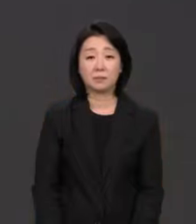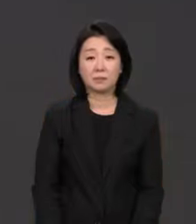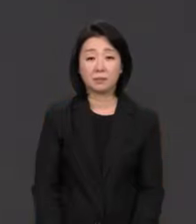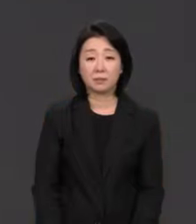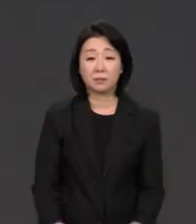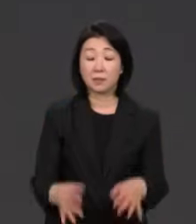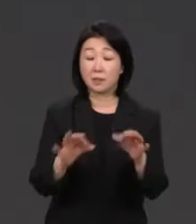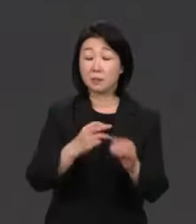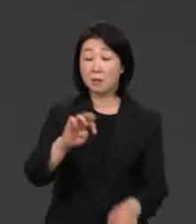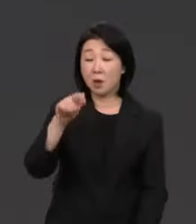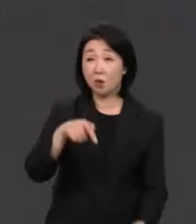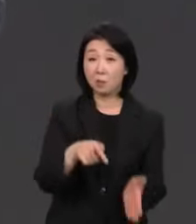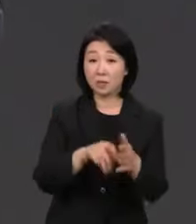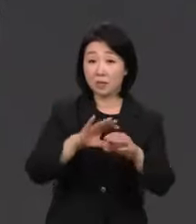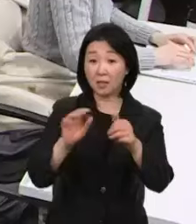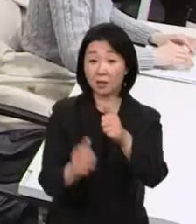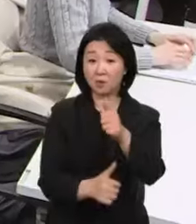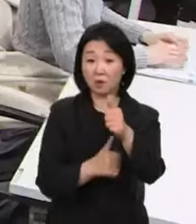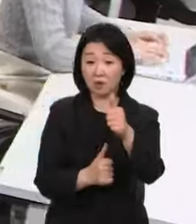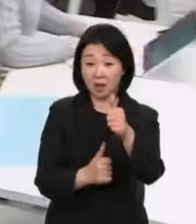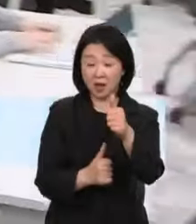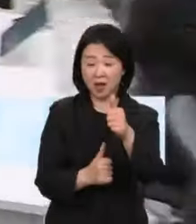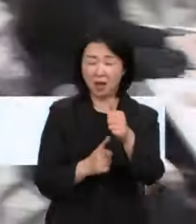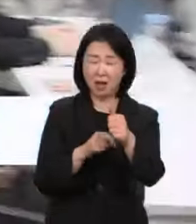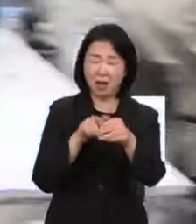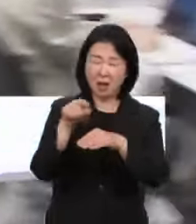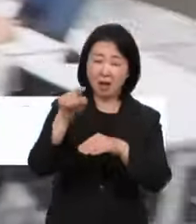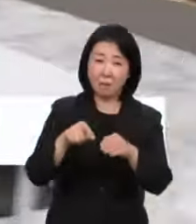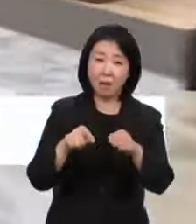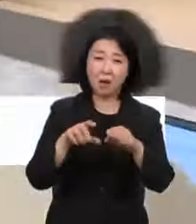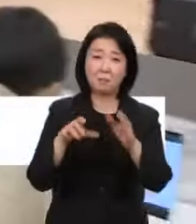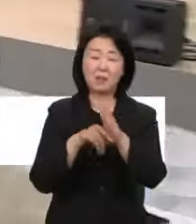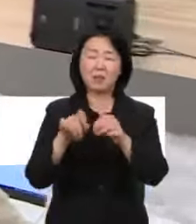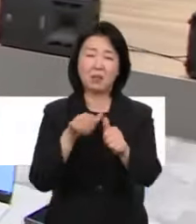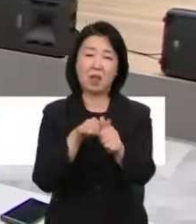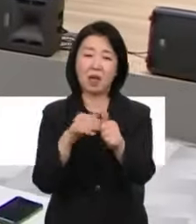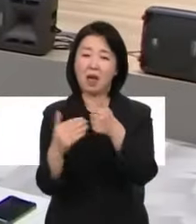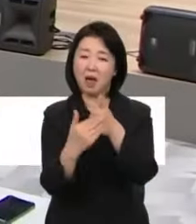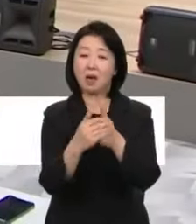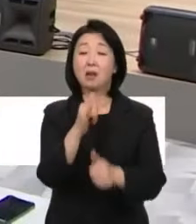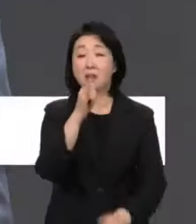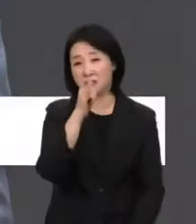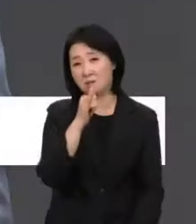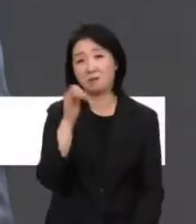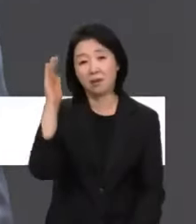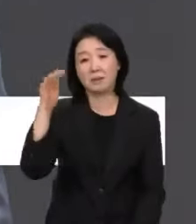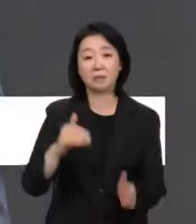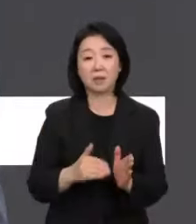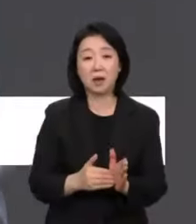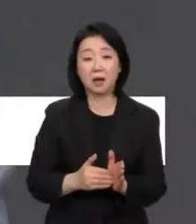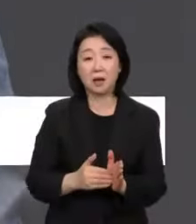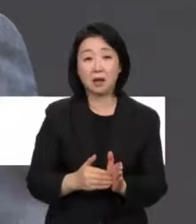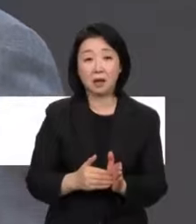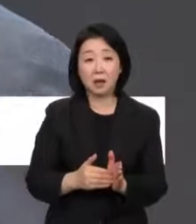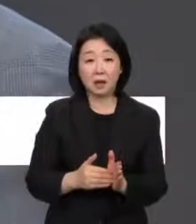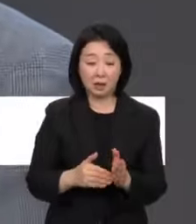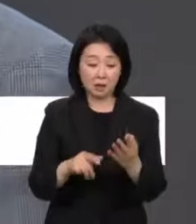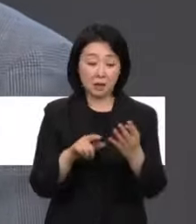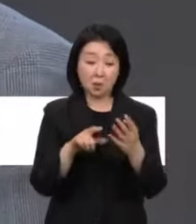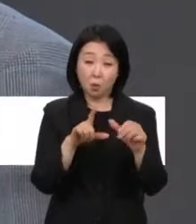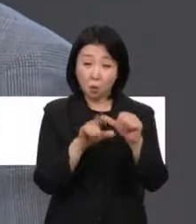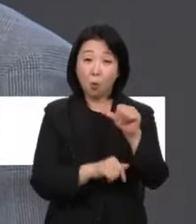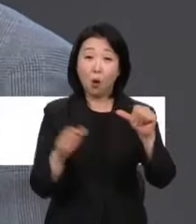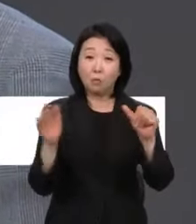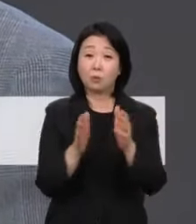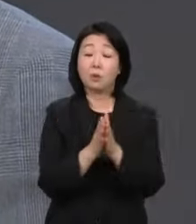김태구 의협 비상대책위원장은 안팎으로 비대위를 흔들려는 시도가 있다고 주장했습니다. 다음 달부터 임기가 시작되는